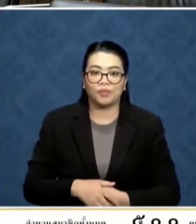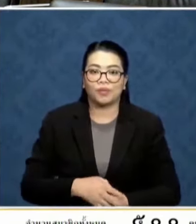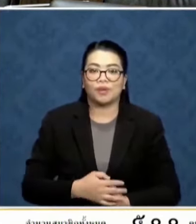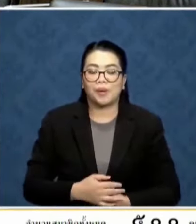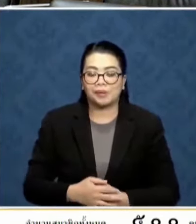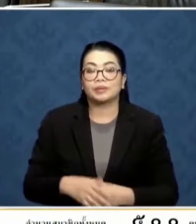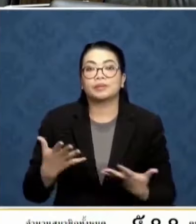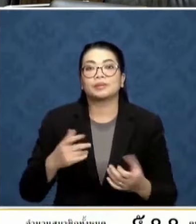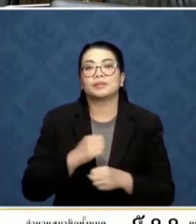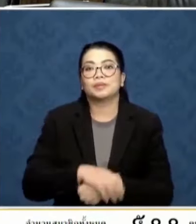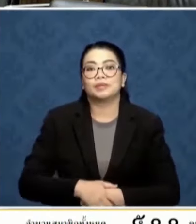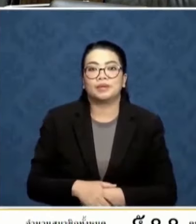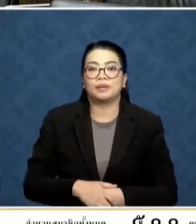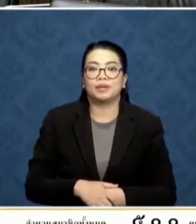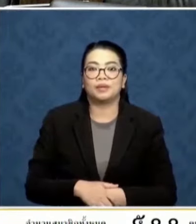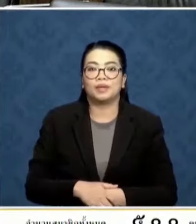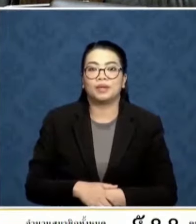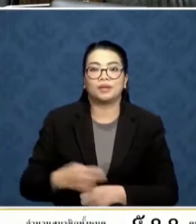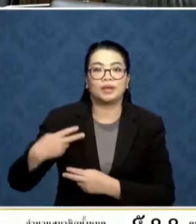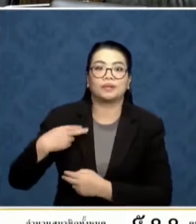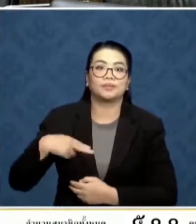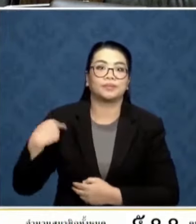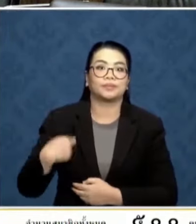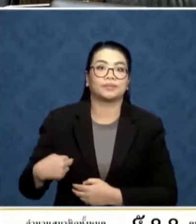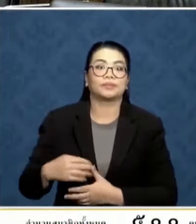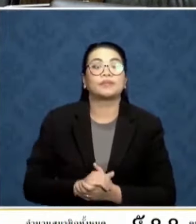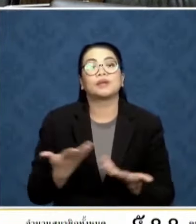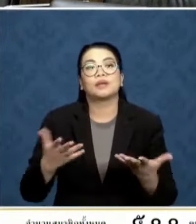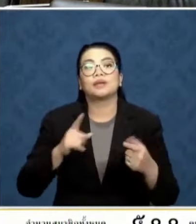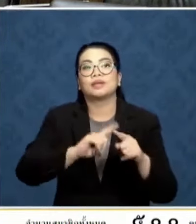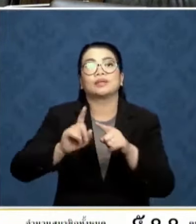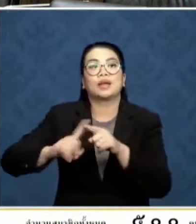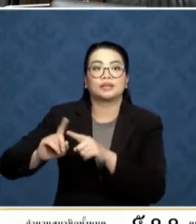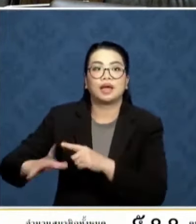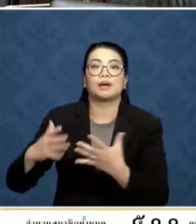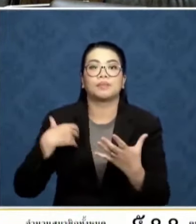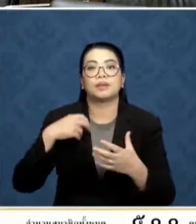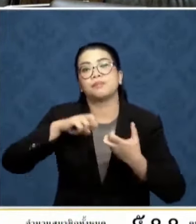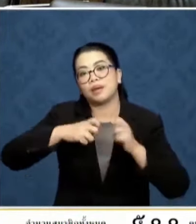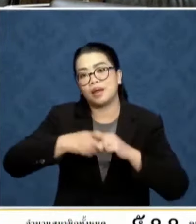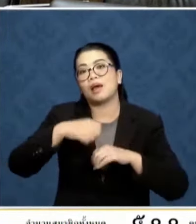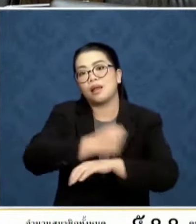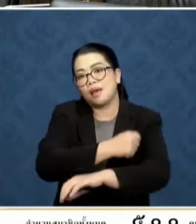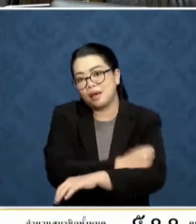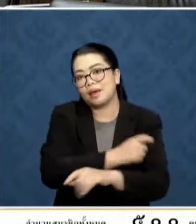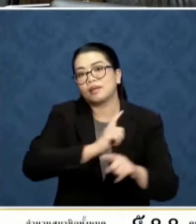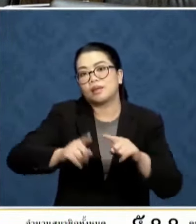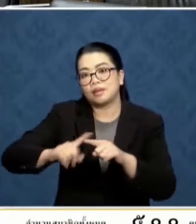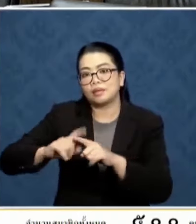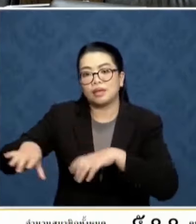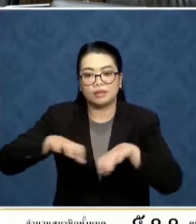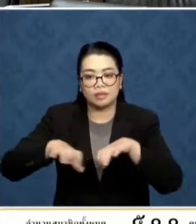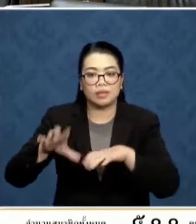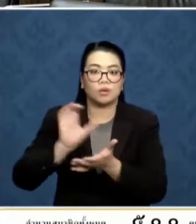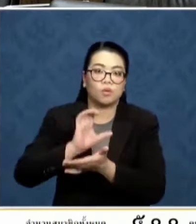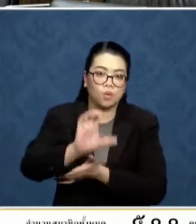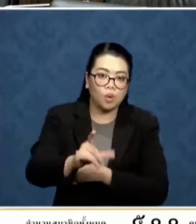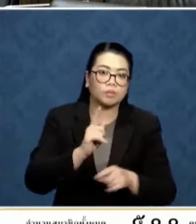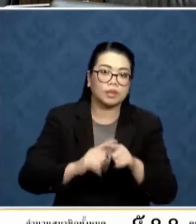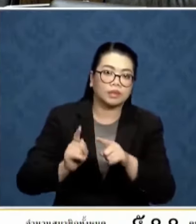รัฐบาลนี้หรือรัฐบาลก่อนๆเพิกเฉยหรือ ignoreปัญหาด้านแรงงานสะท้อนผ่านการจัดสรรงบประมาณแบบเชิง